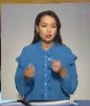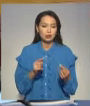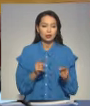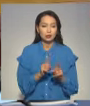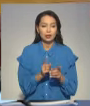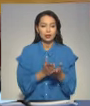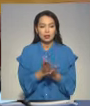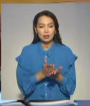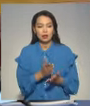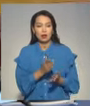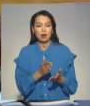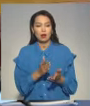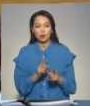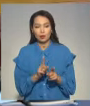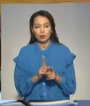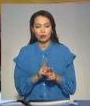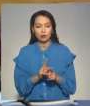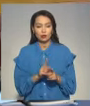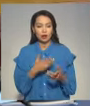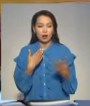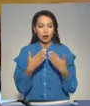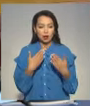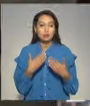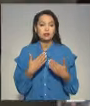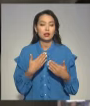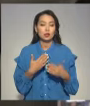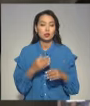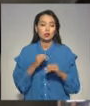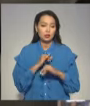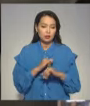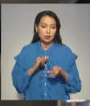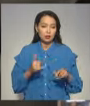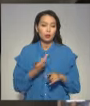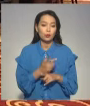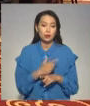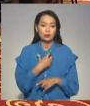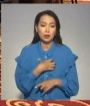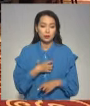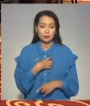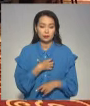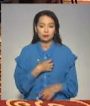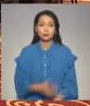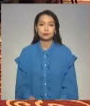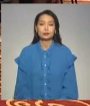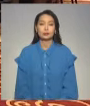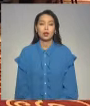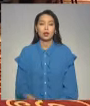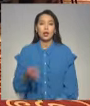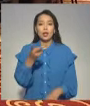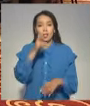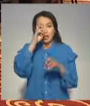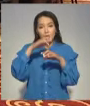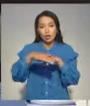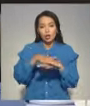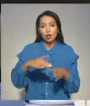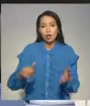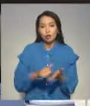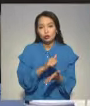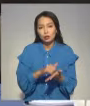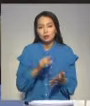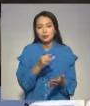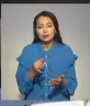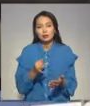стратегиялық әріптестікті одан әрі дамыту өте маңызды. Екі ел басшылары құжаттармен